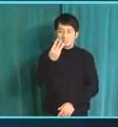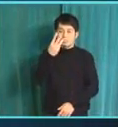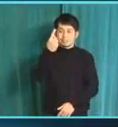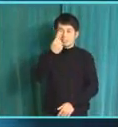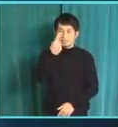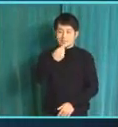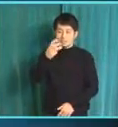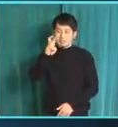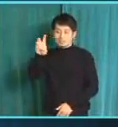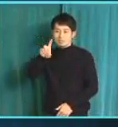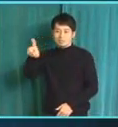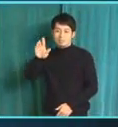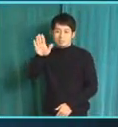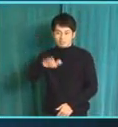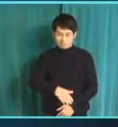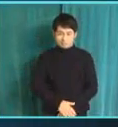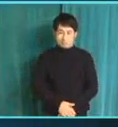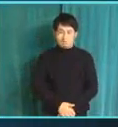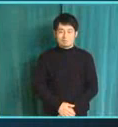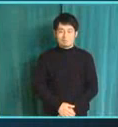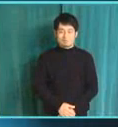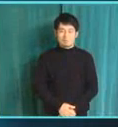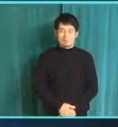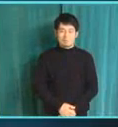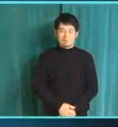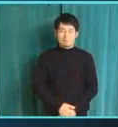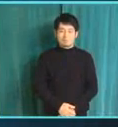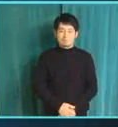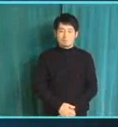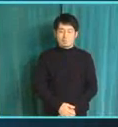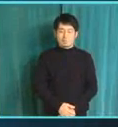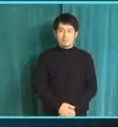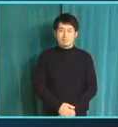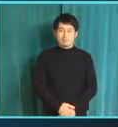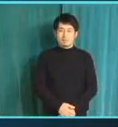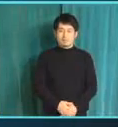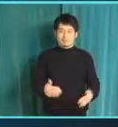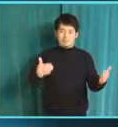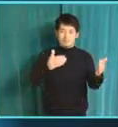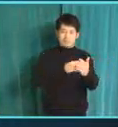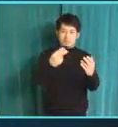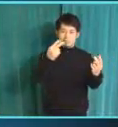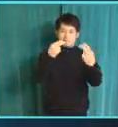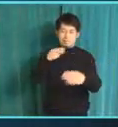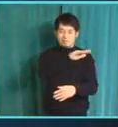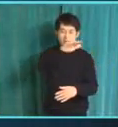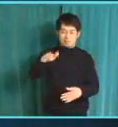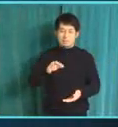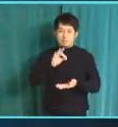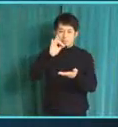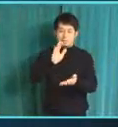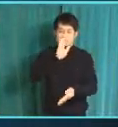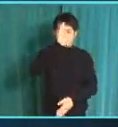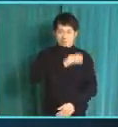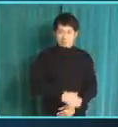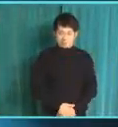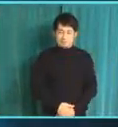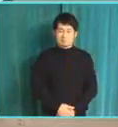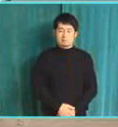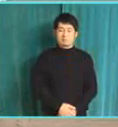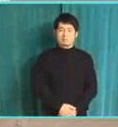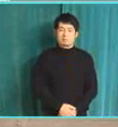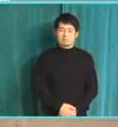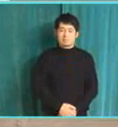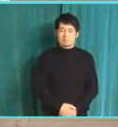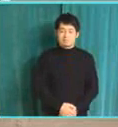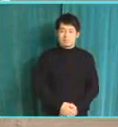ひご検討ください。 はい、それでは改めましてお茶の間の皆様にメッセージをお願いします。 はい、保